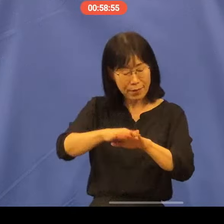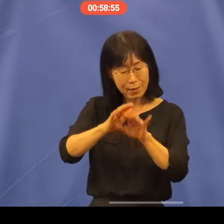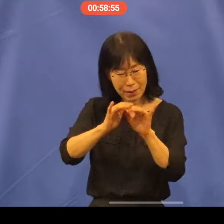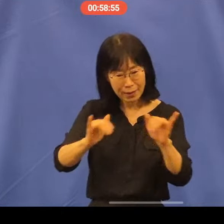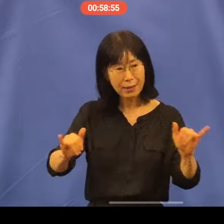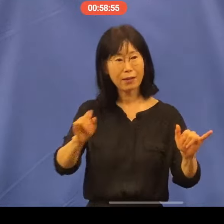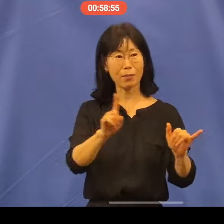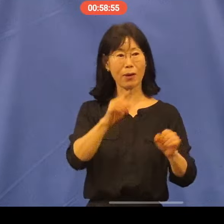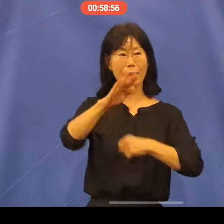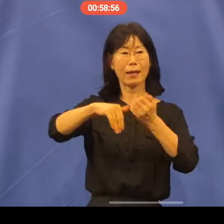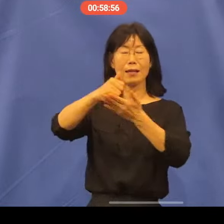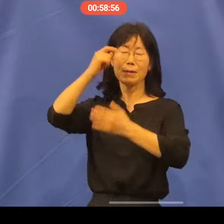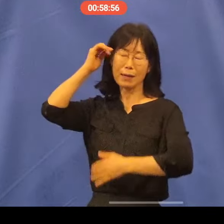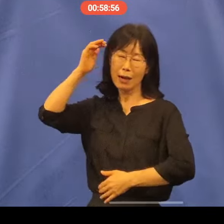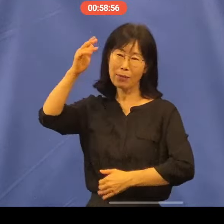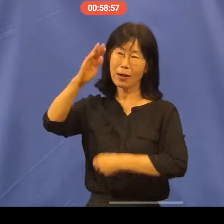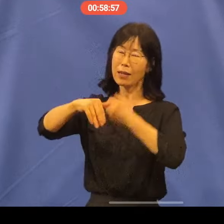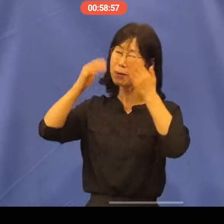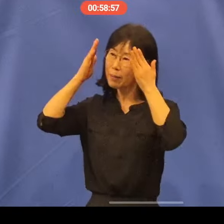거예요, 여러분.